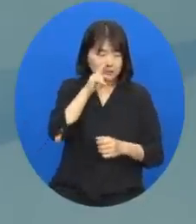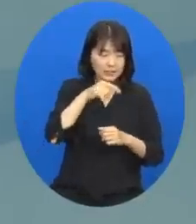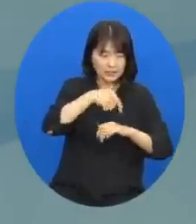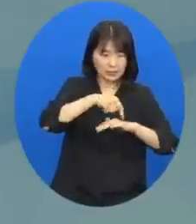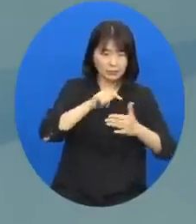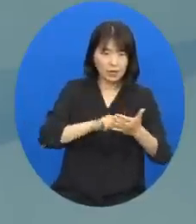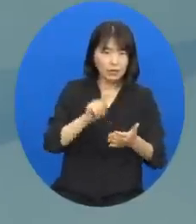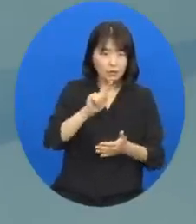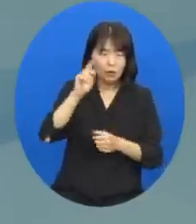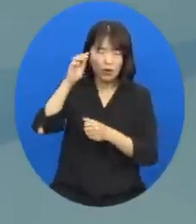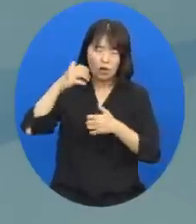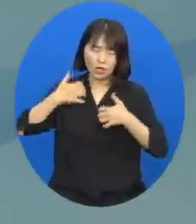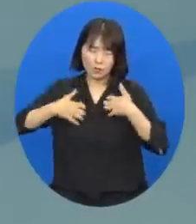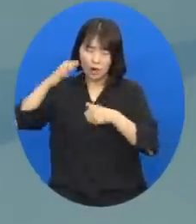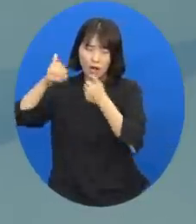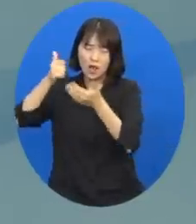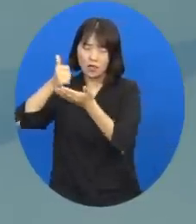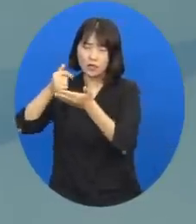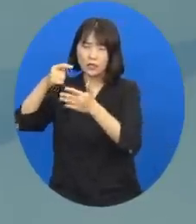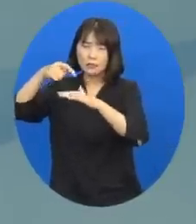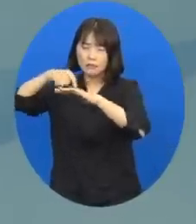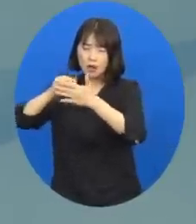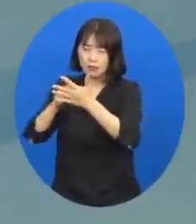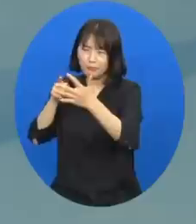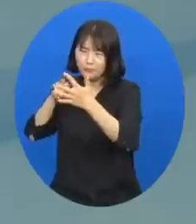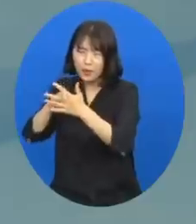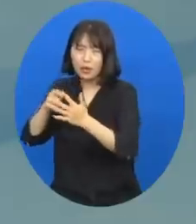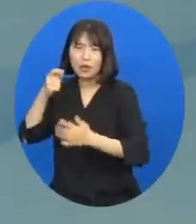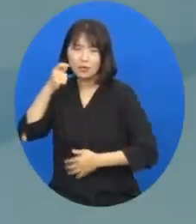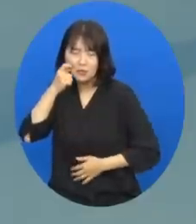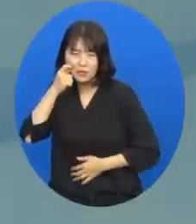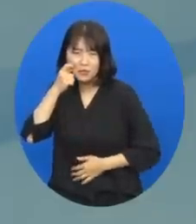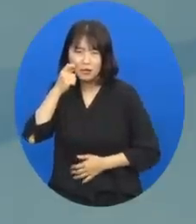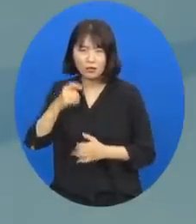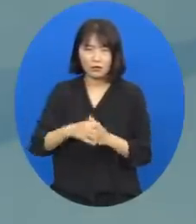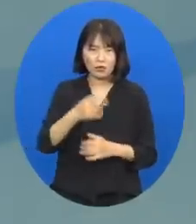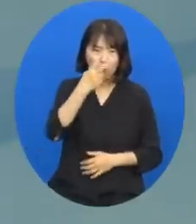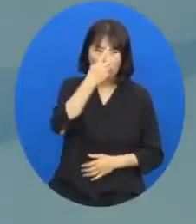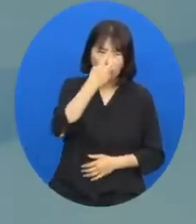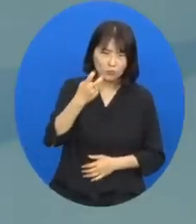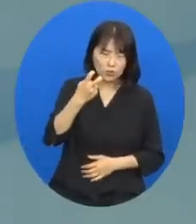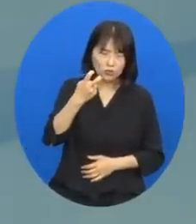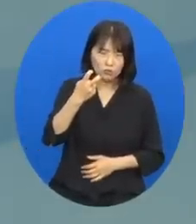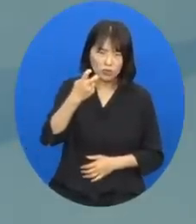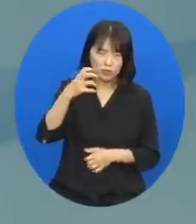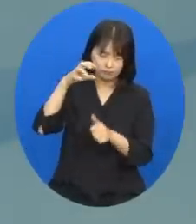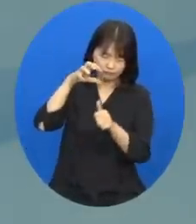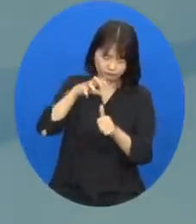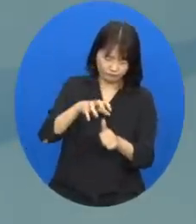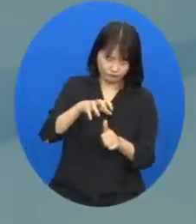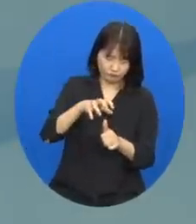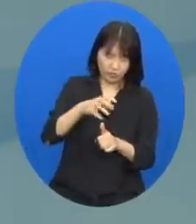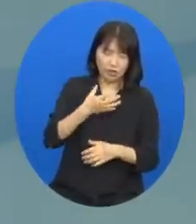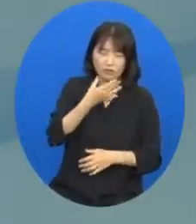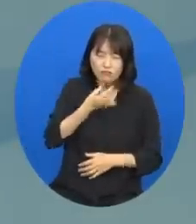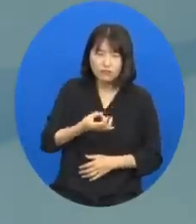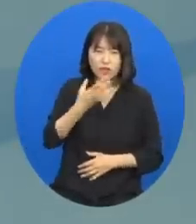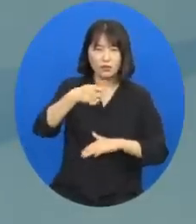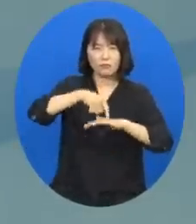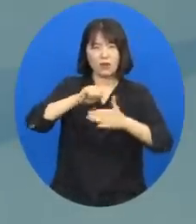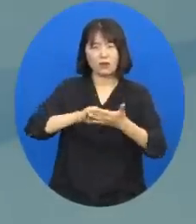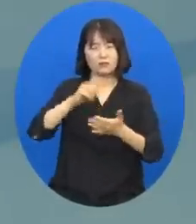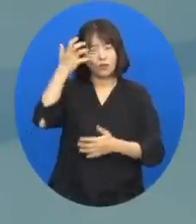깨닫지 못하고 미움과 슬픔의 집에 당한 불행한 영원의 마음이다 이것이